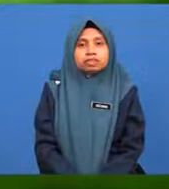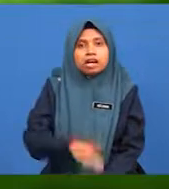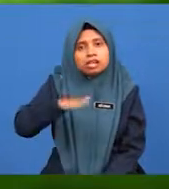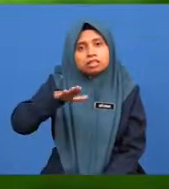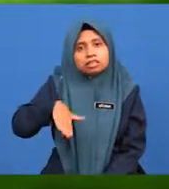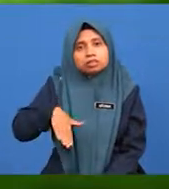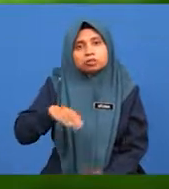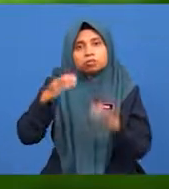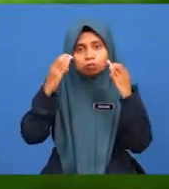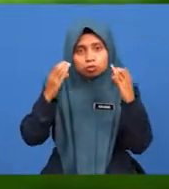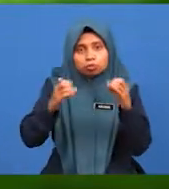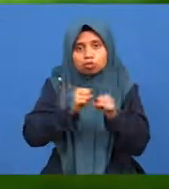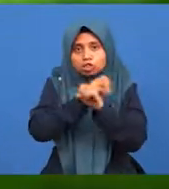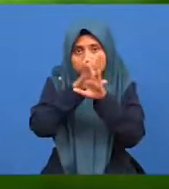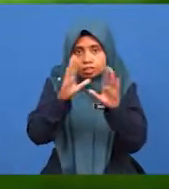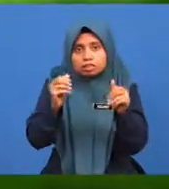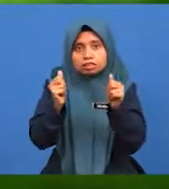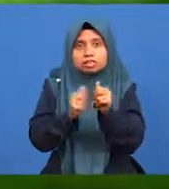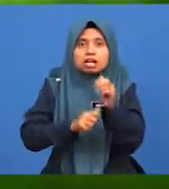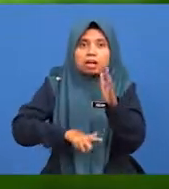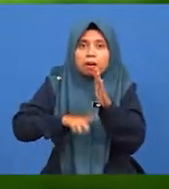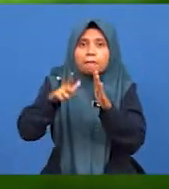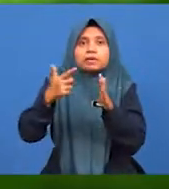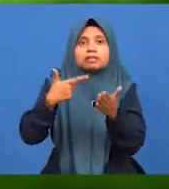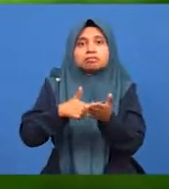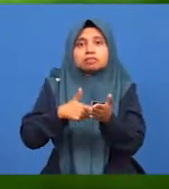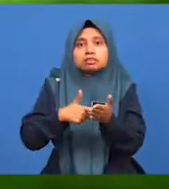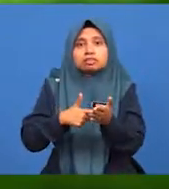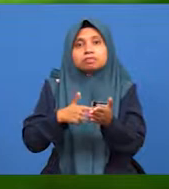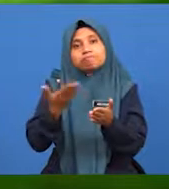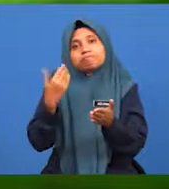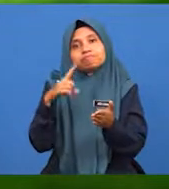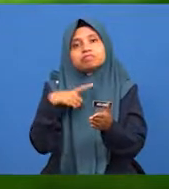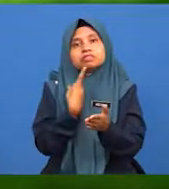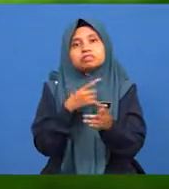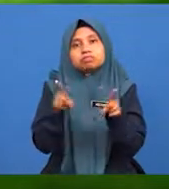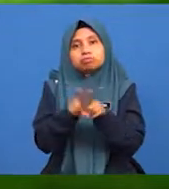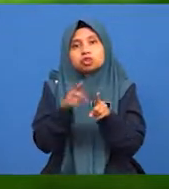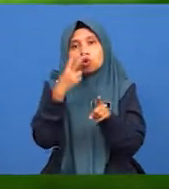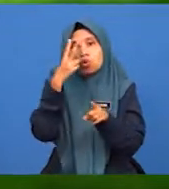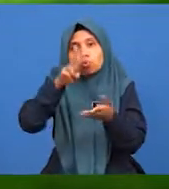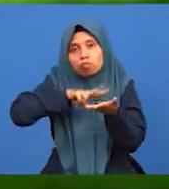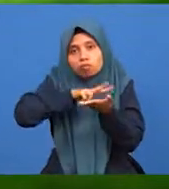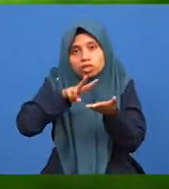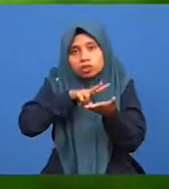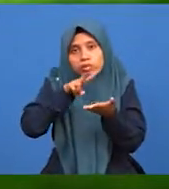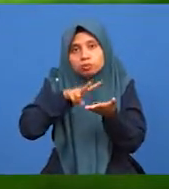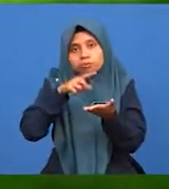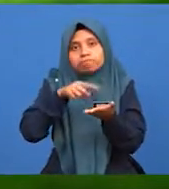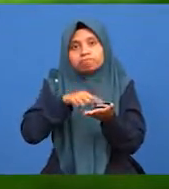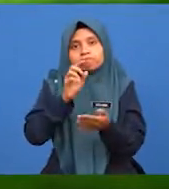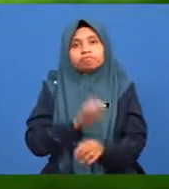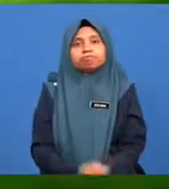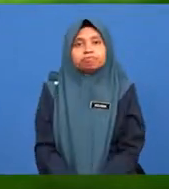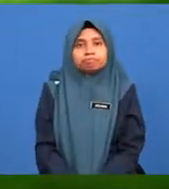Sebelum cikgu jelaskan dengan lebih lanjut, marilah sama-sama kita saksikan klip video yang telah cikgu